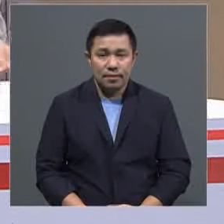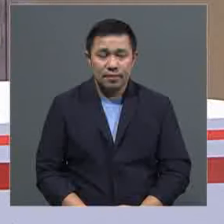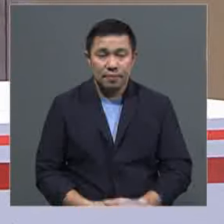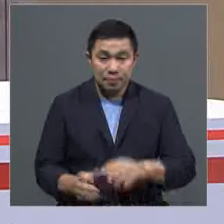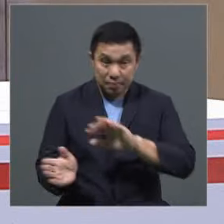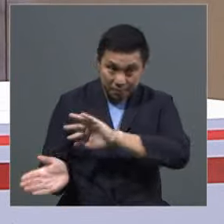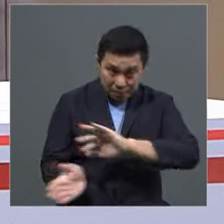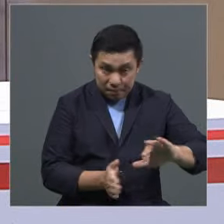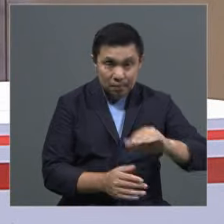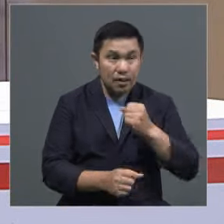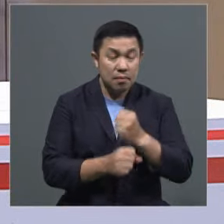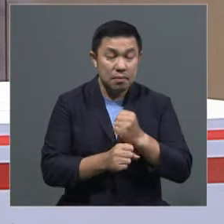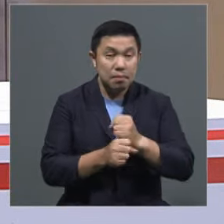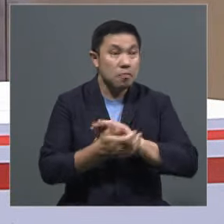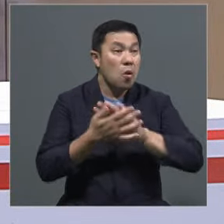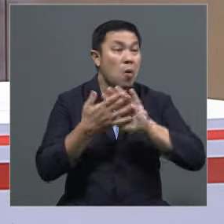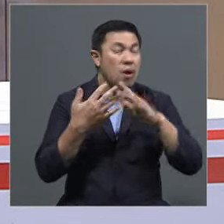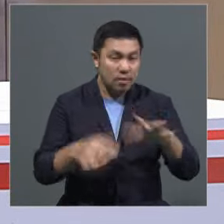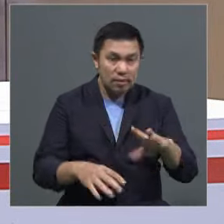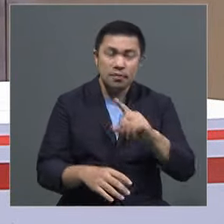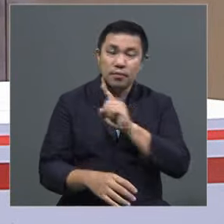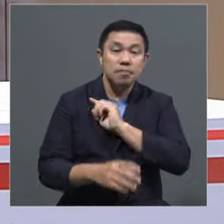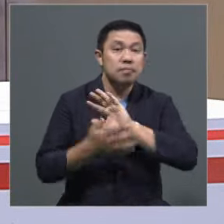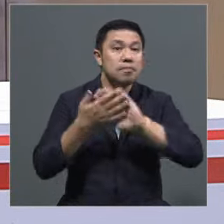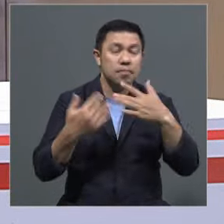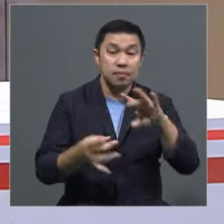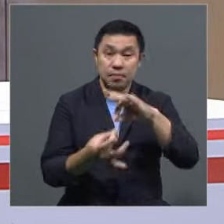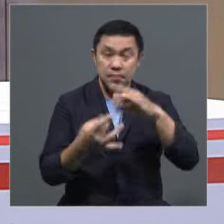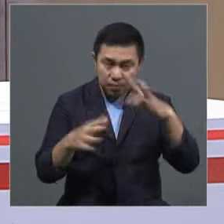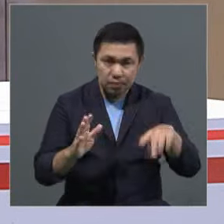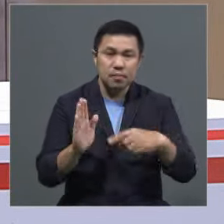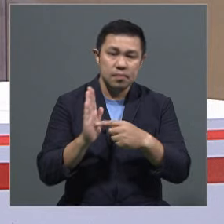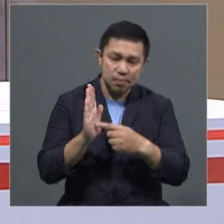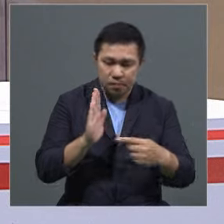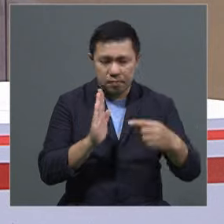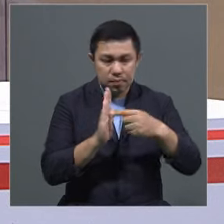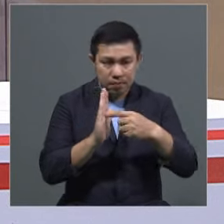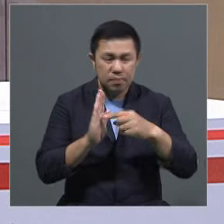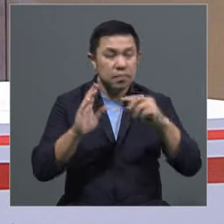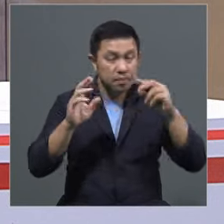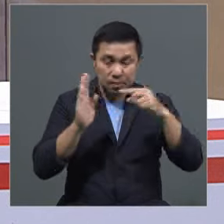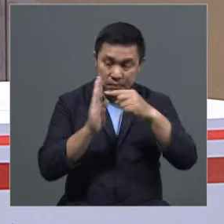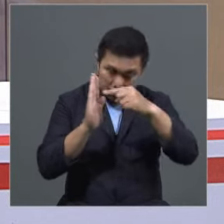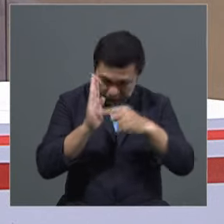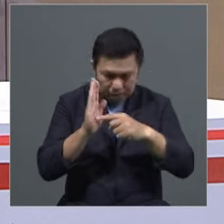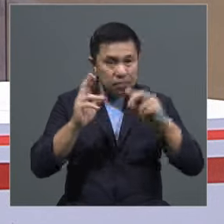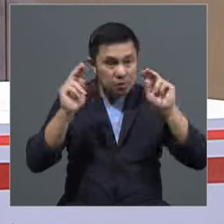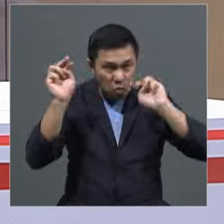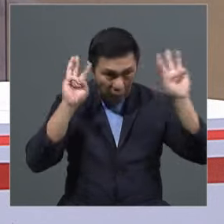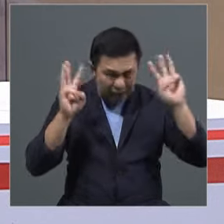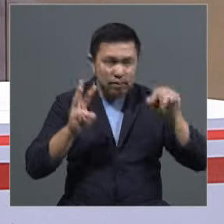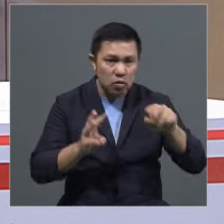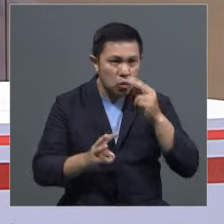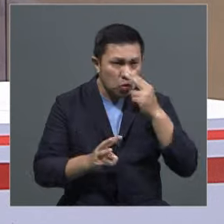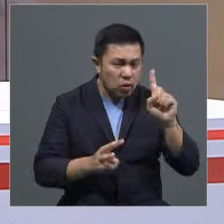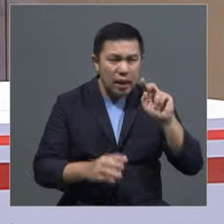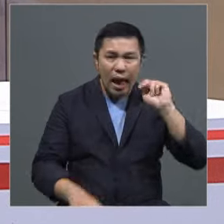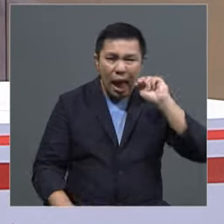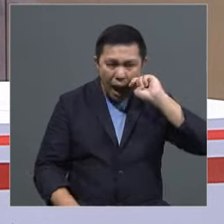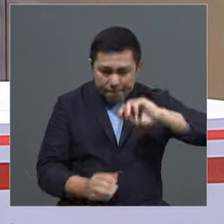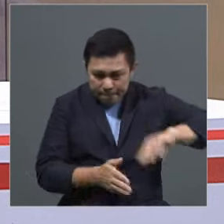หลังจากเสร็จสิ้นภารกิจที่จังหวัดสุโขทัยแล้วนะคะนายภูมิธรรมและคณะก็เดินทางต่อไปที่จังหวัดนครสวรรค์ไปดูสถานการณ์น้ำเจ้าพระยานะ